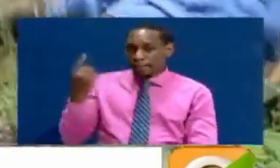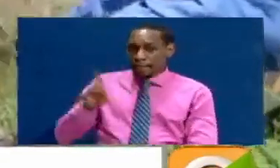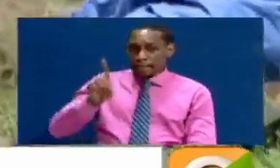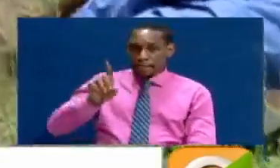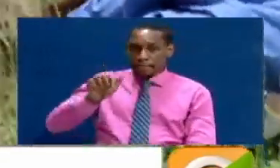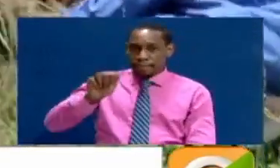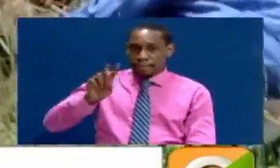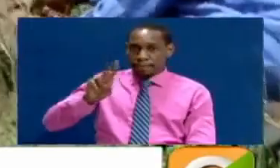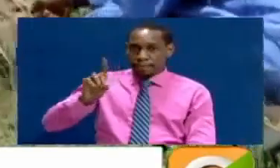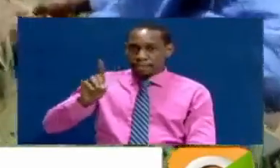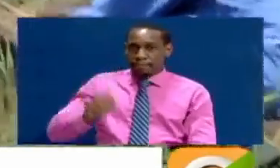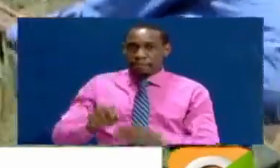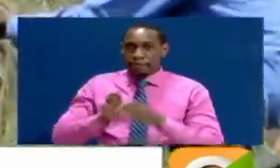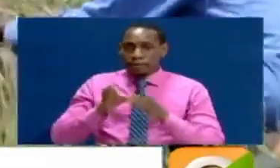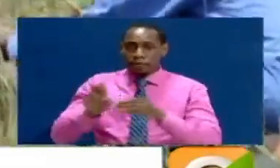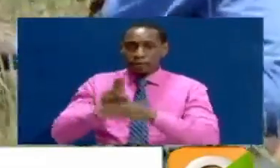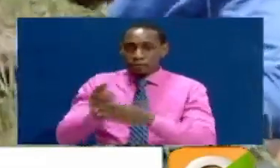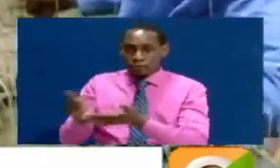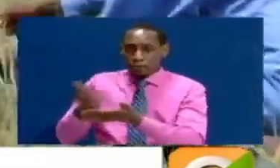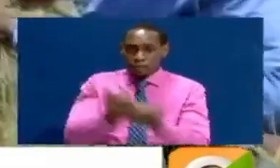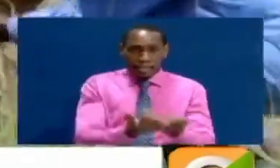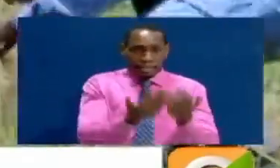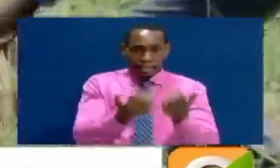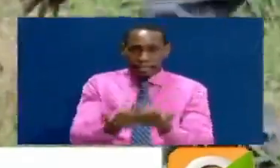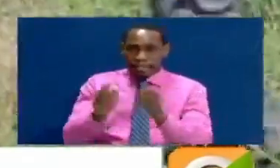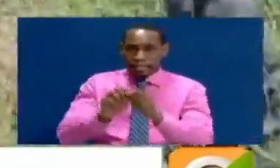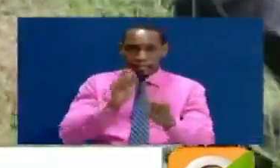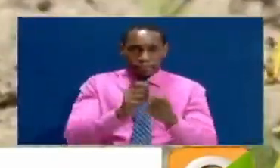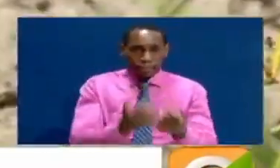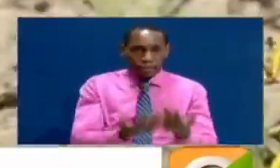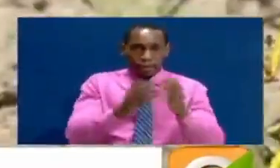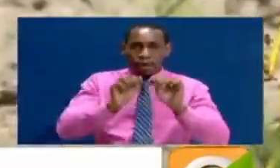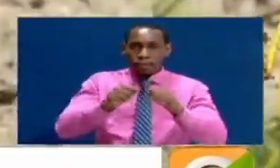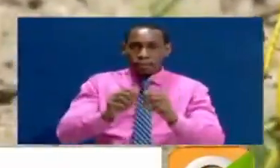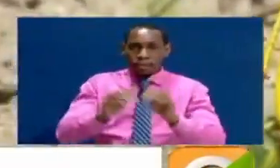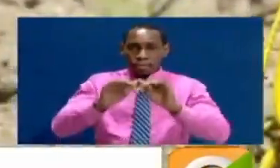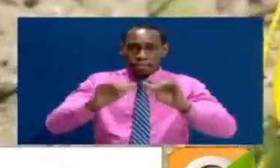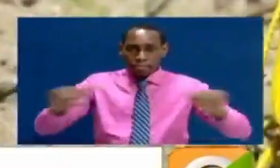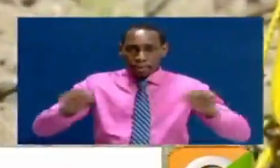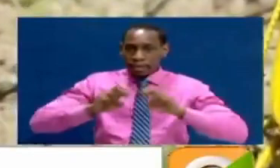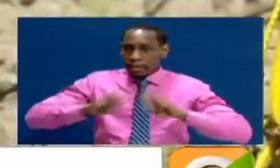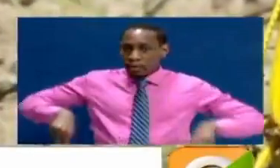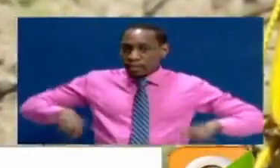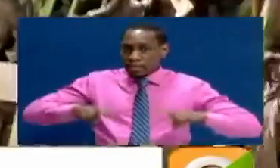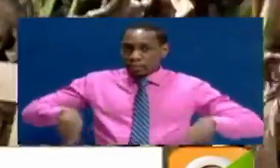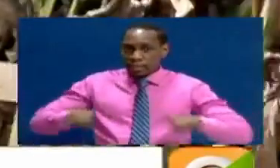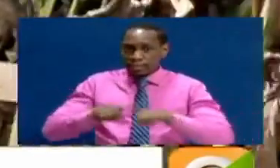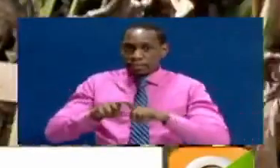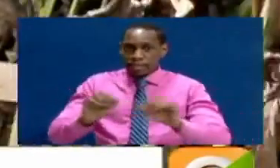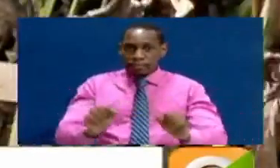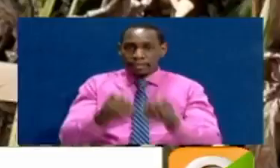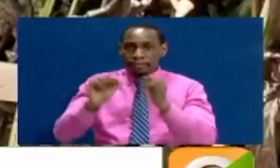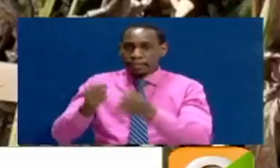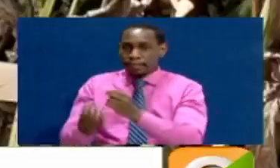Ndinga analazimika kutumia mbinu ya kukusanya nyasi na kuwasha moto ili kuwafurusha nzige hao na